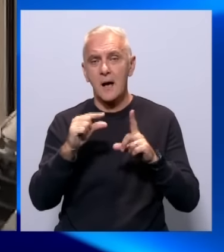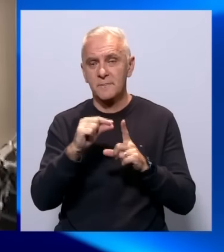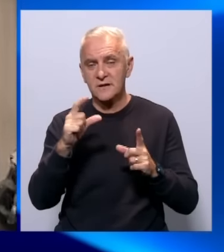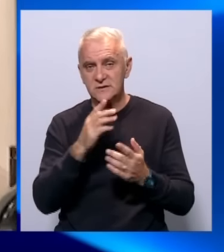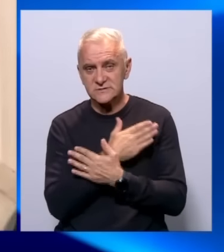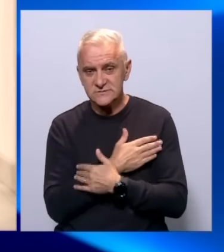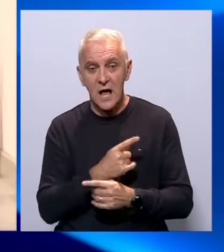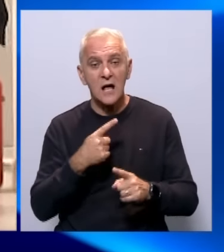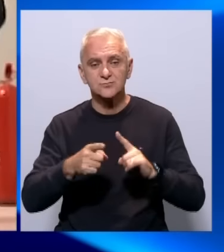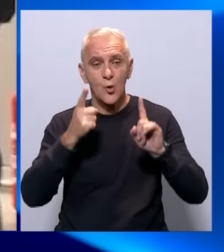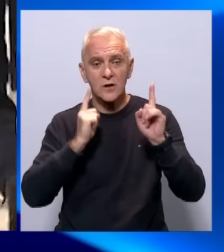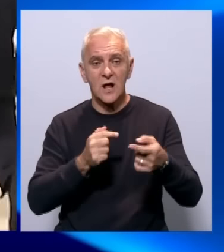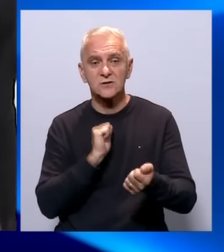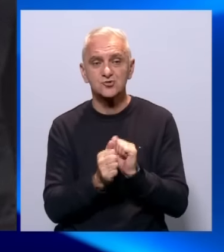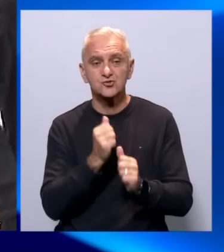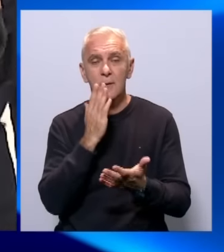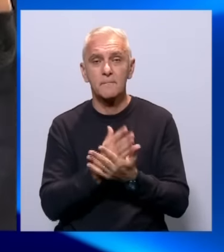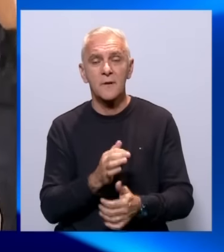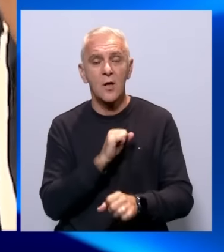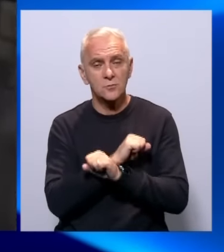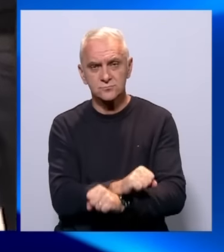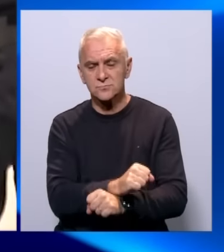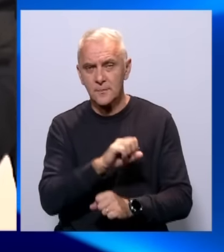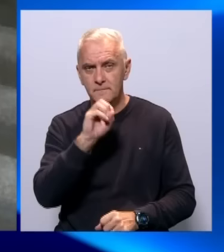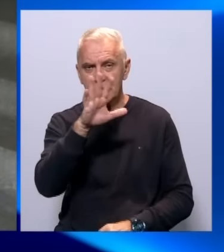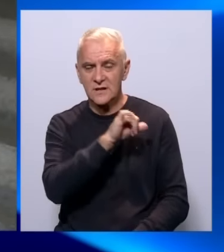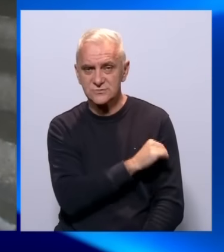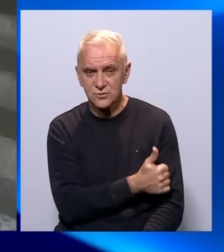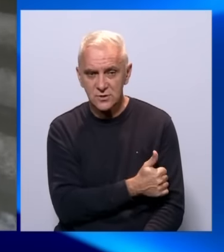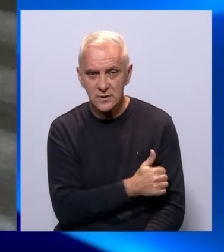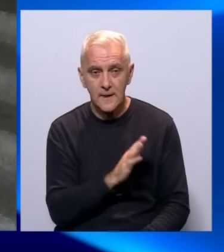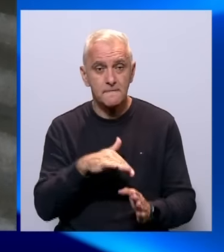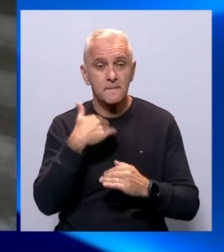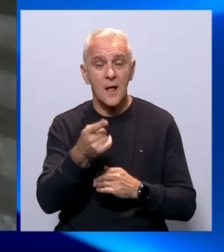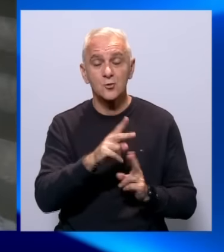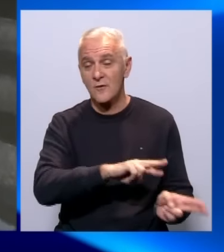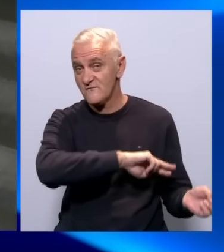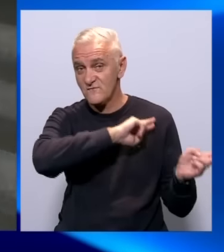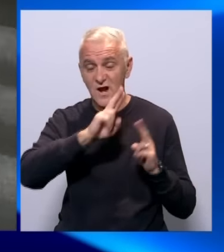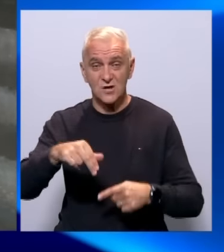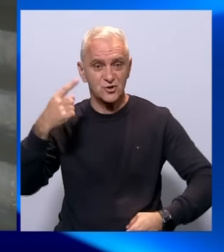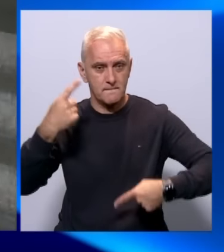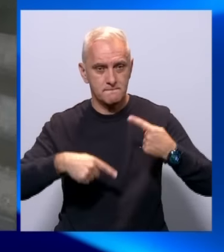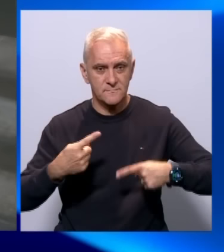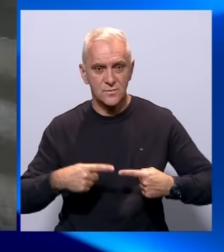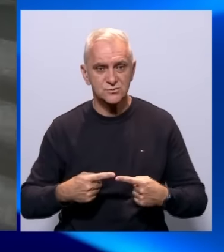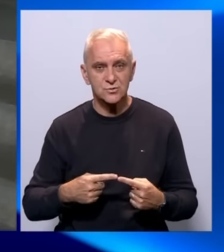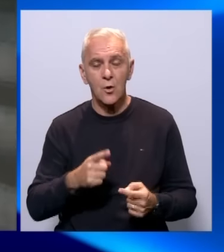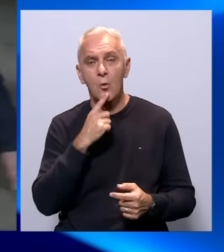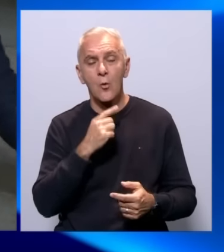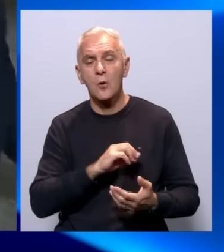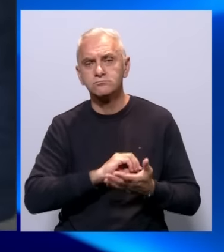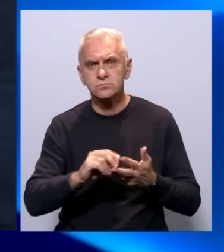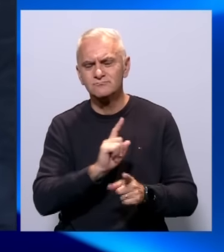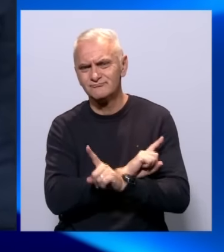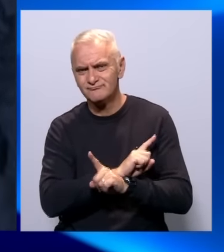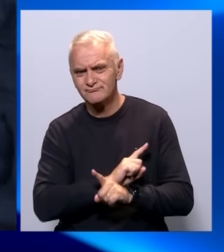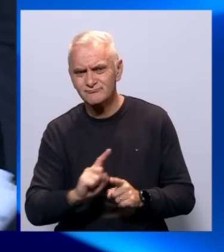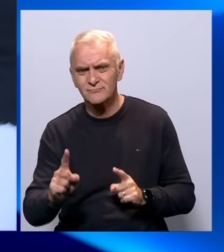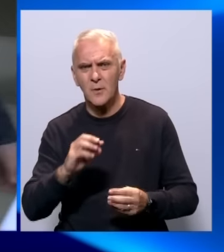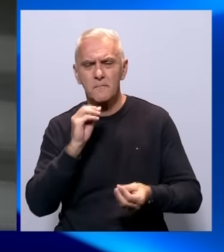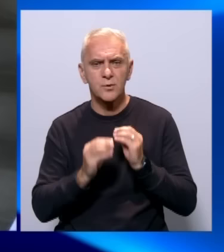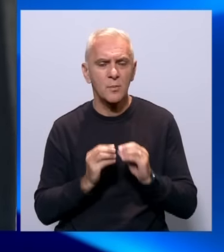zbog ratnih zločina odslužio je kaznu od 15 godina zatvora. Nakon toga vraća se na političku scenu koju je obilježio različitim